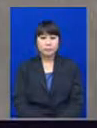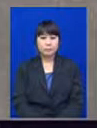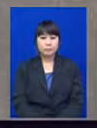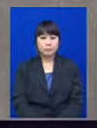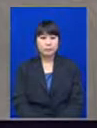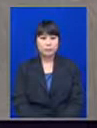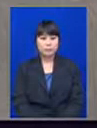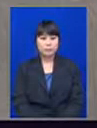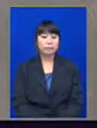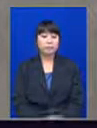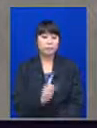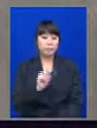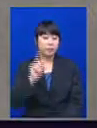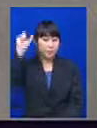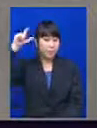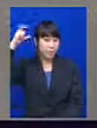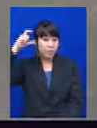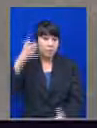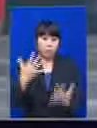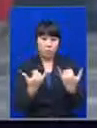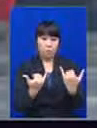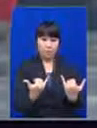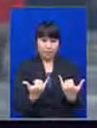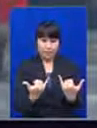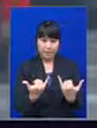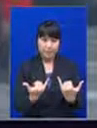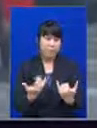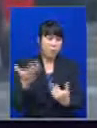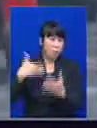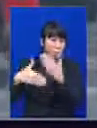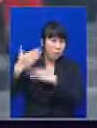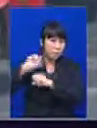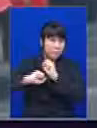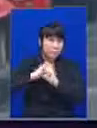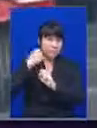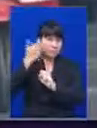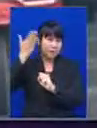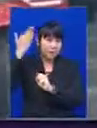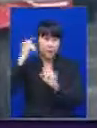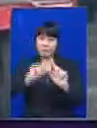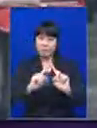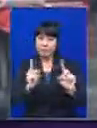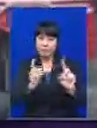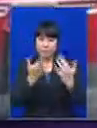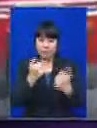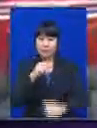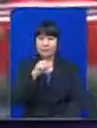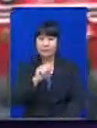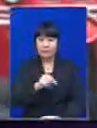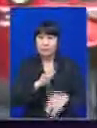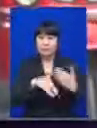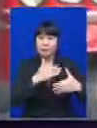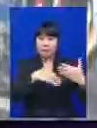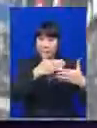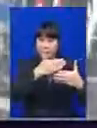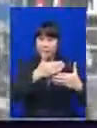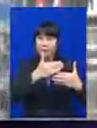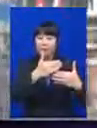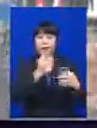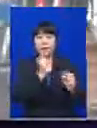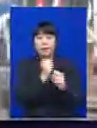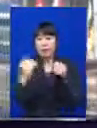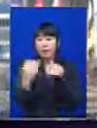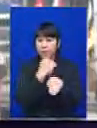ท่าขี้เหล็กเมียนมาในวันนี้ต่างไปจากเมื่อกว่า10ปีที่แล้วเพราะที่นี่ได้รับการพัฒนาทางด้านการคมนาค